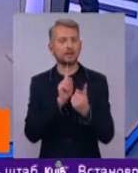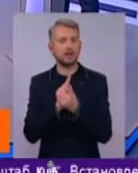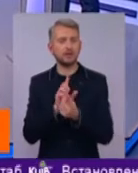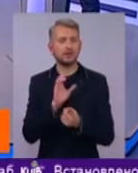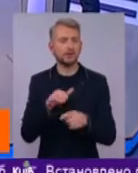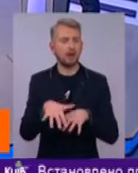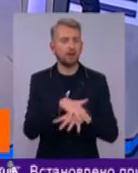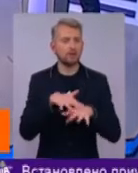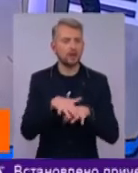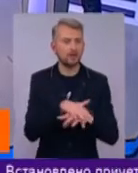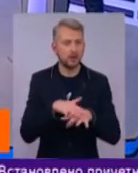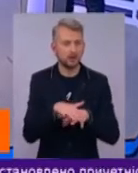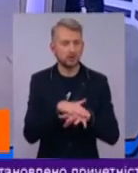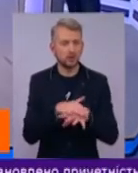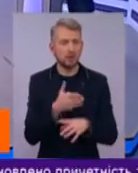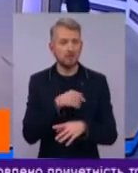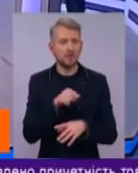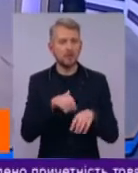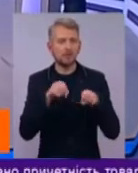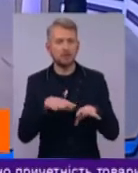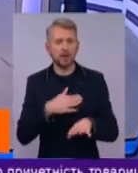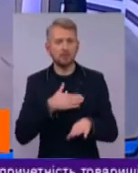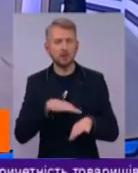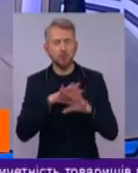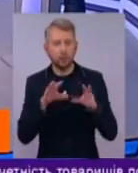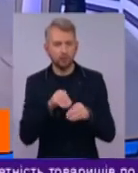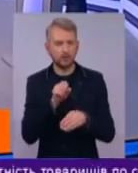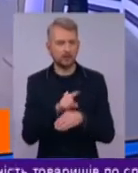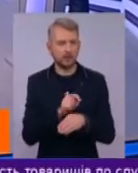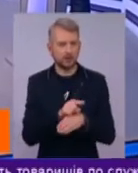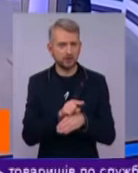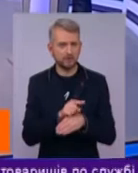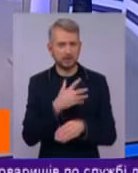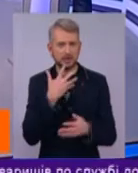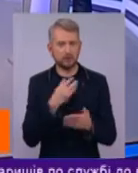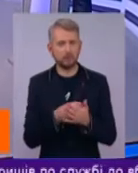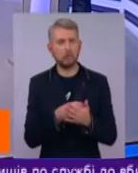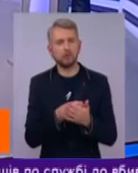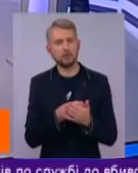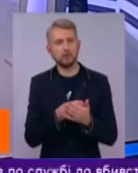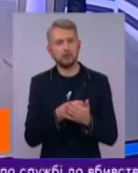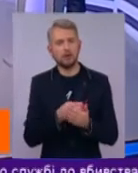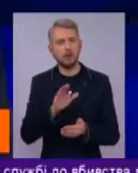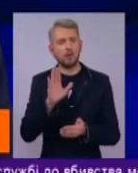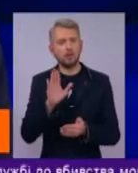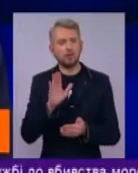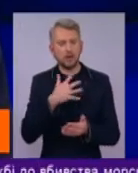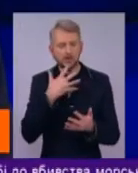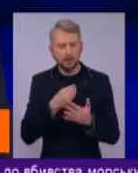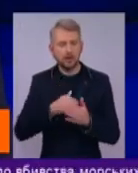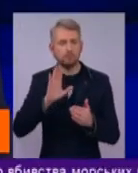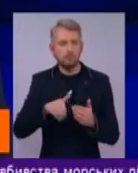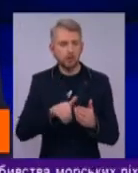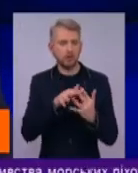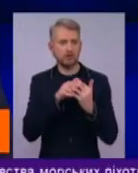с общественностью. Мы там решаем наши общие задачи своего, ну, своей